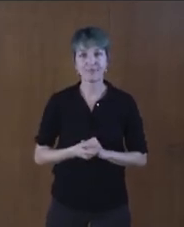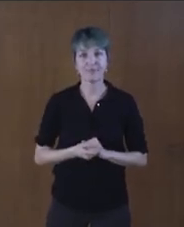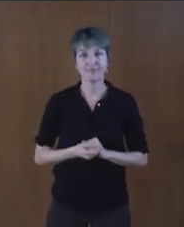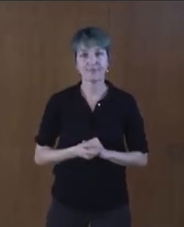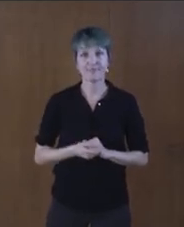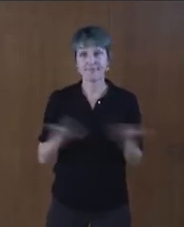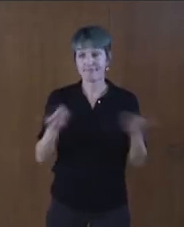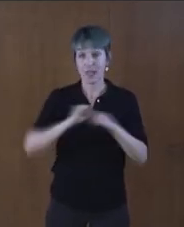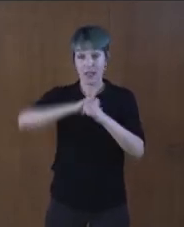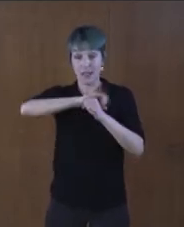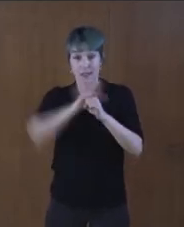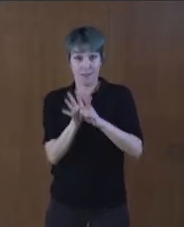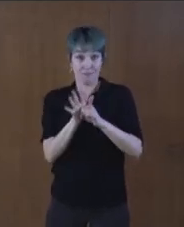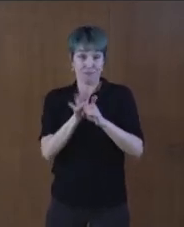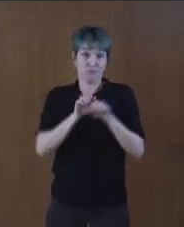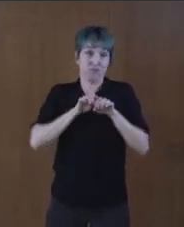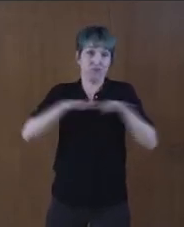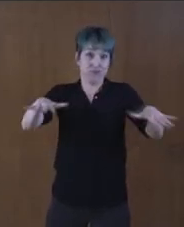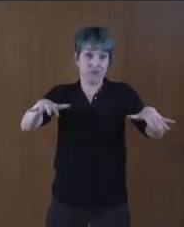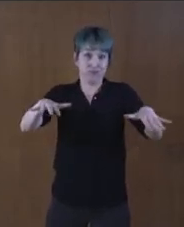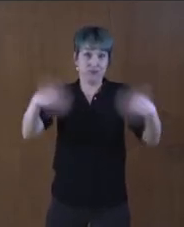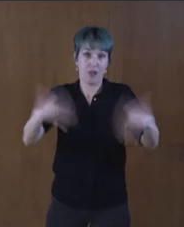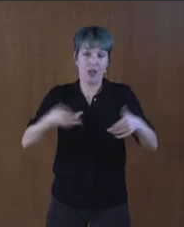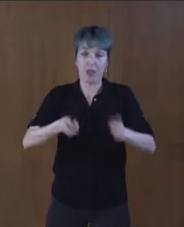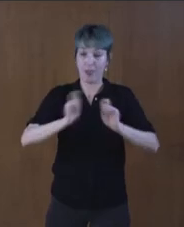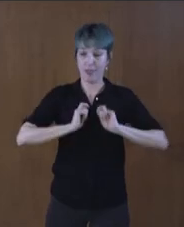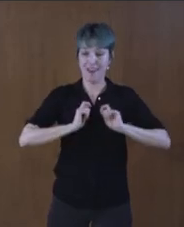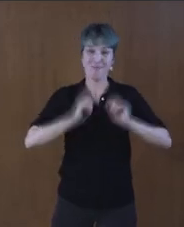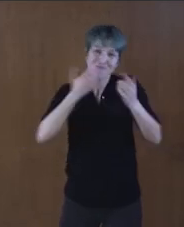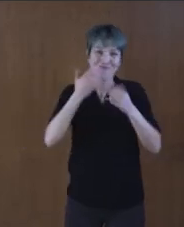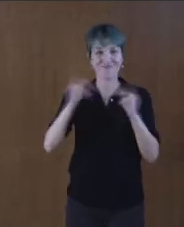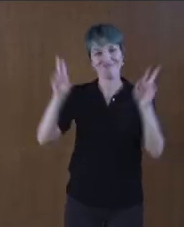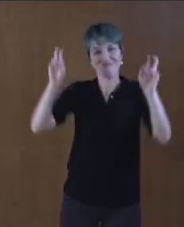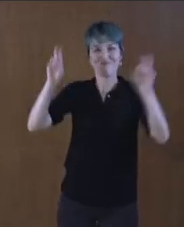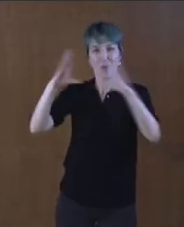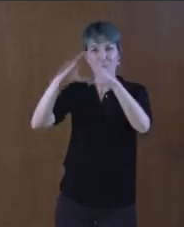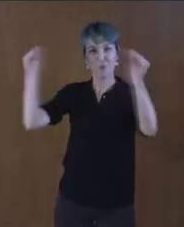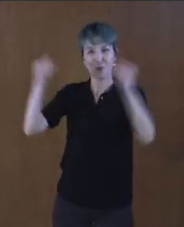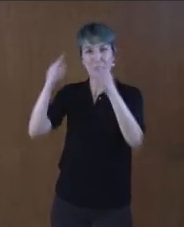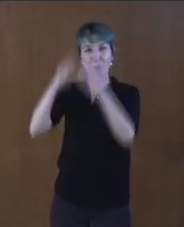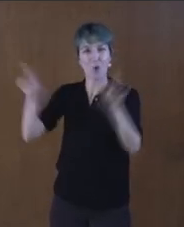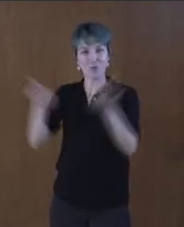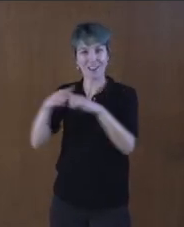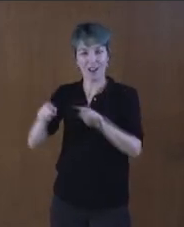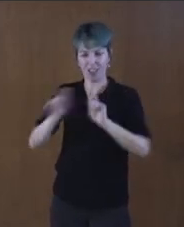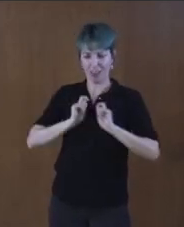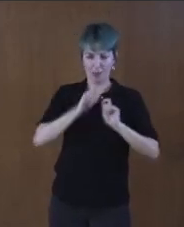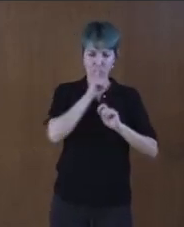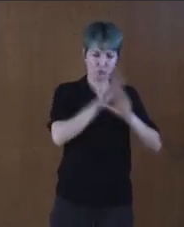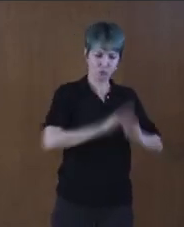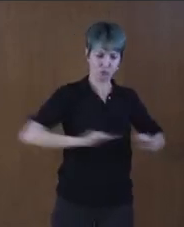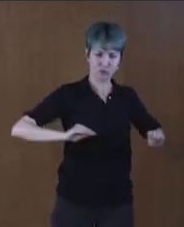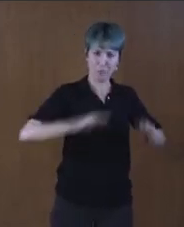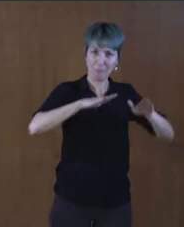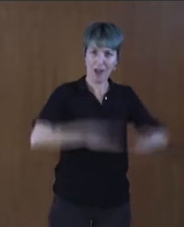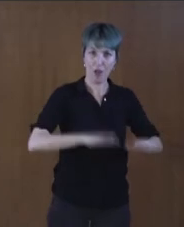La pandèmia ha posat una sordina a la música de la universitat just quan em semblava